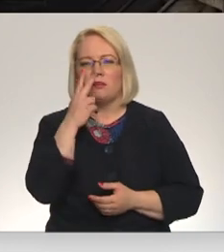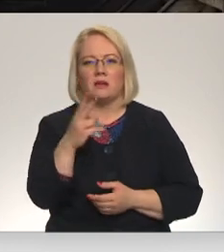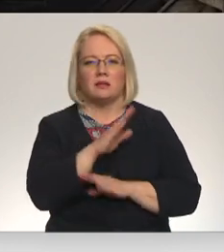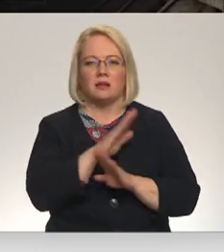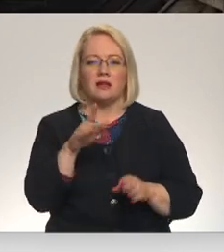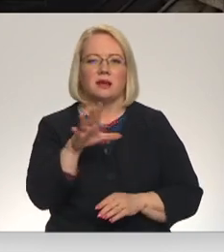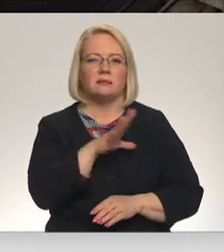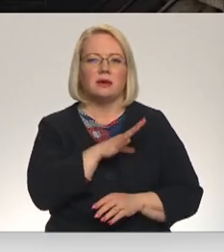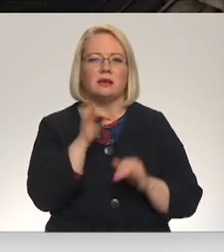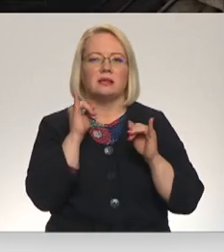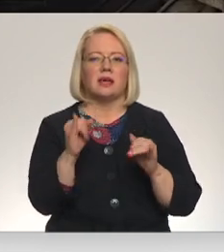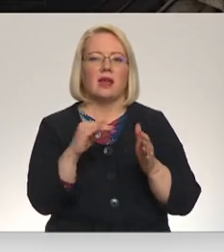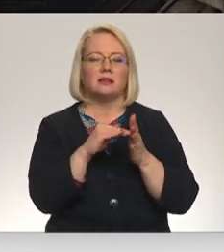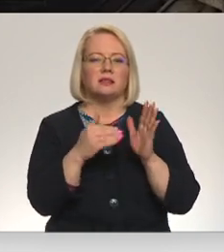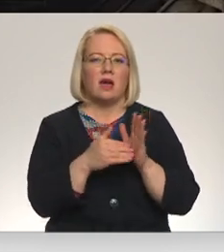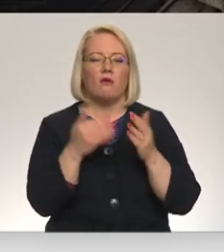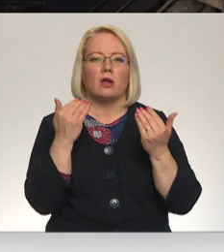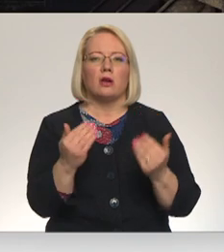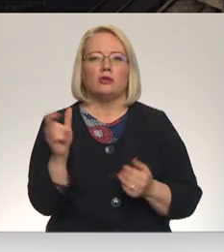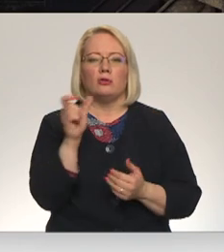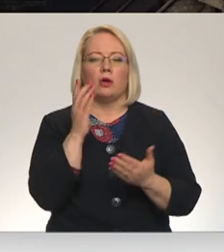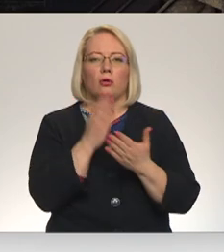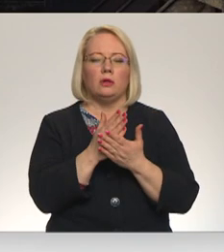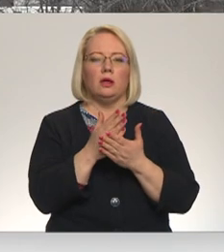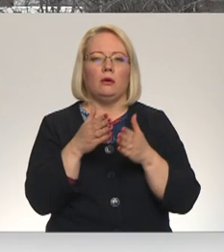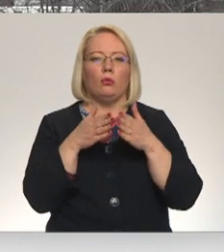Tas bija tik sliktā stāvoklī, ka šobrīd notiek kuģa